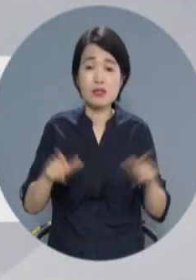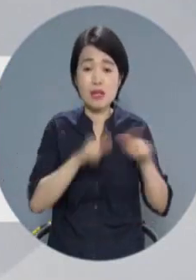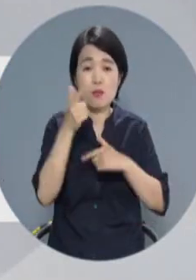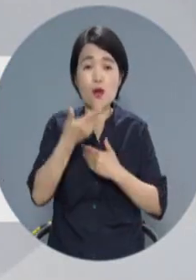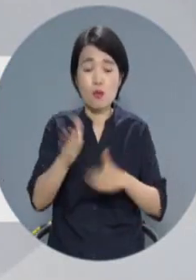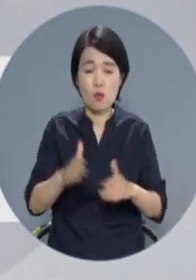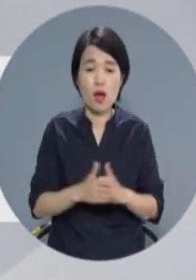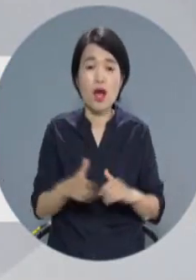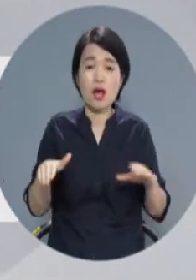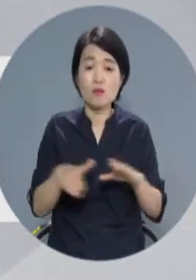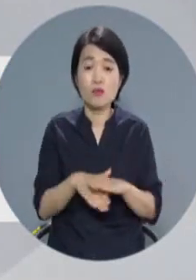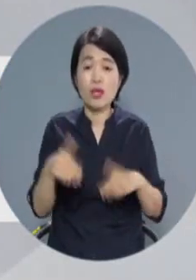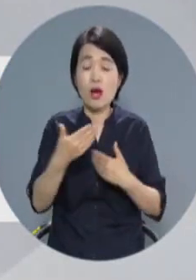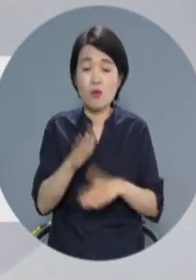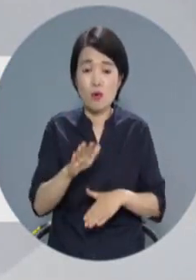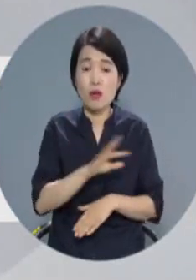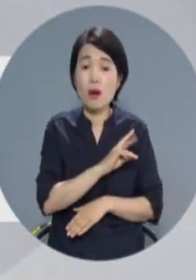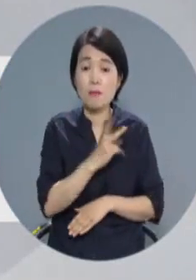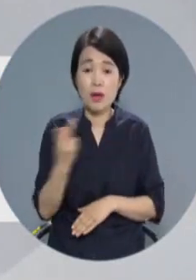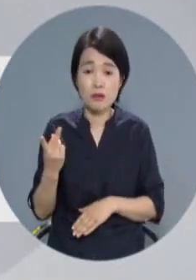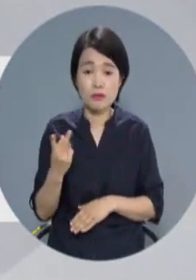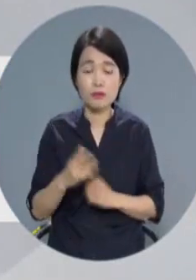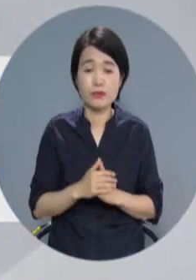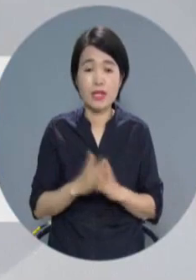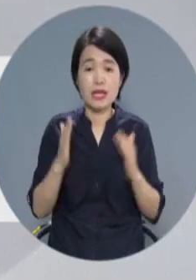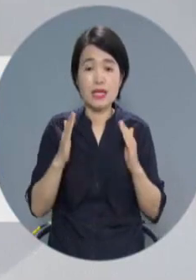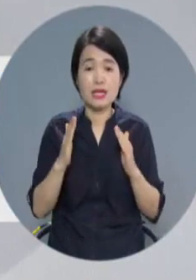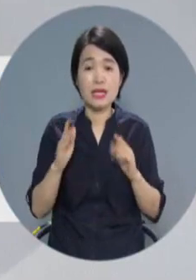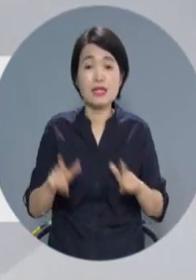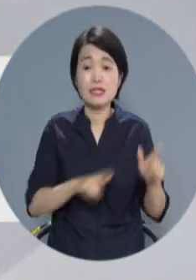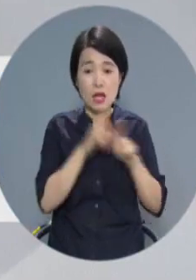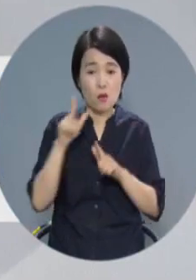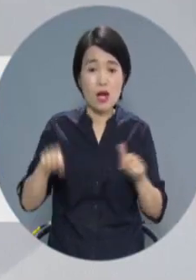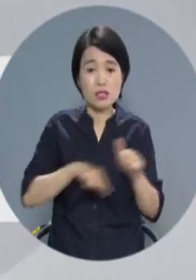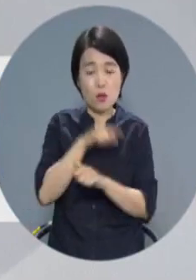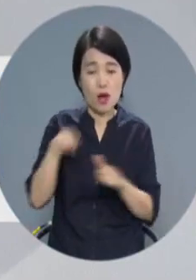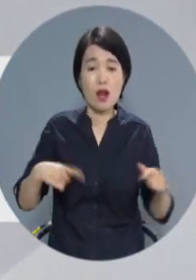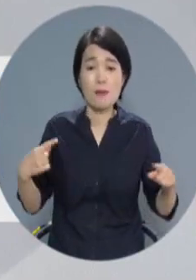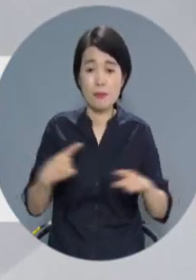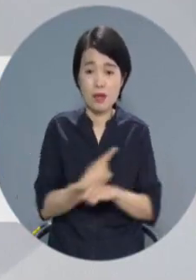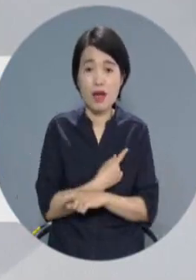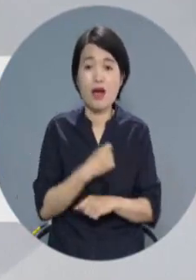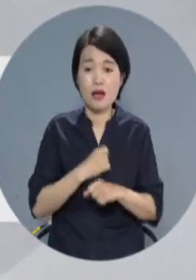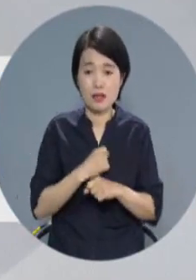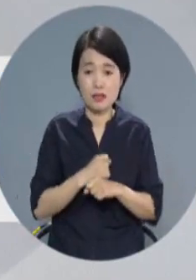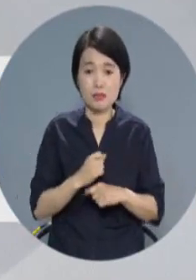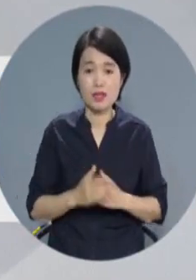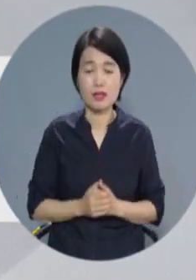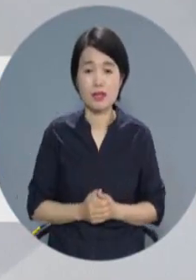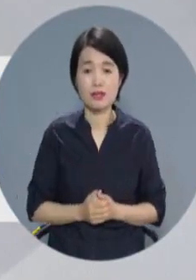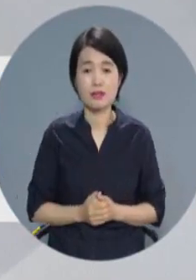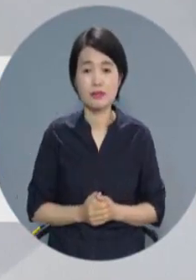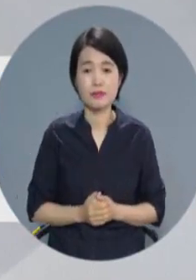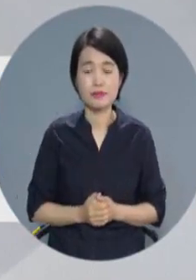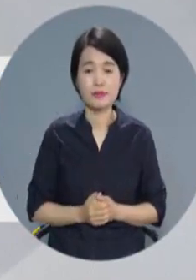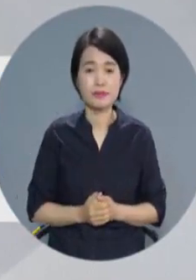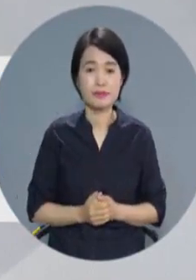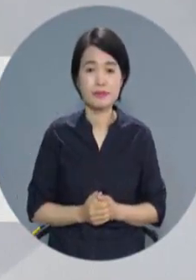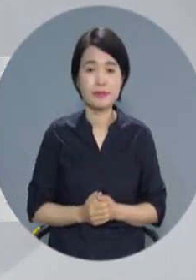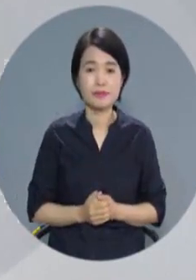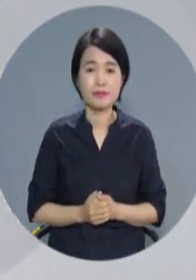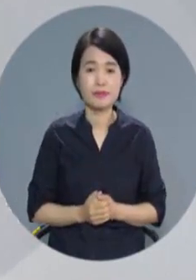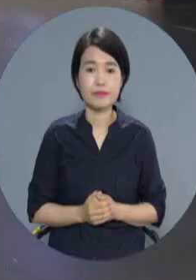매력적인 생활공간, 문화공간으로 바꾸고 정주환경을 확실하게 개선해